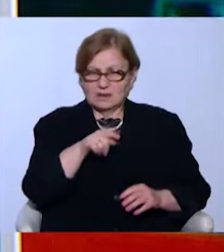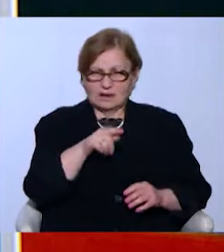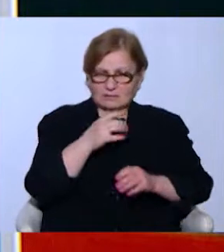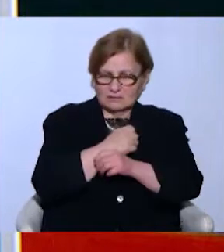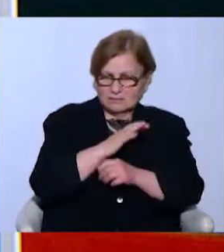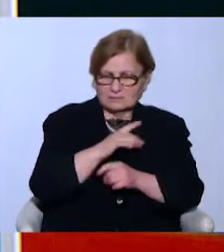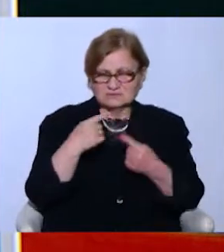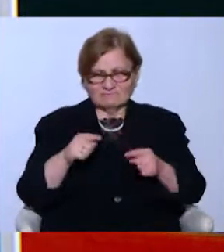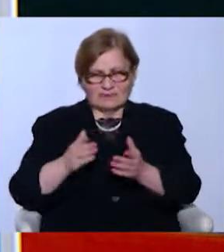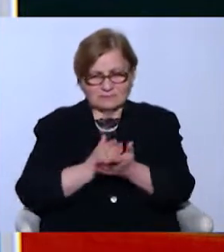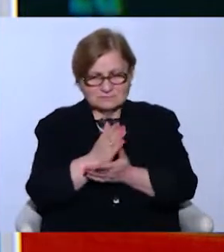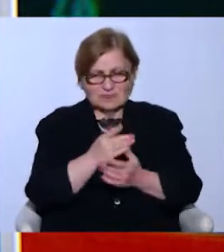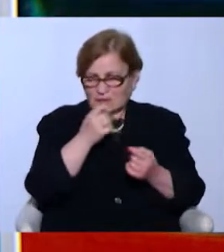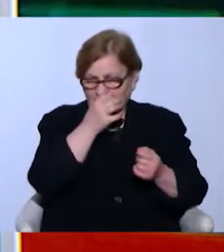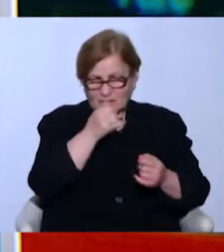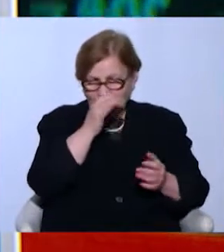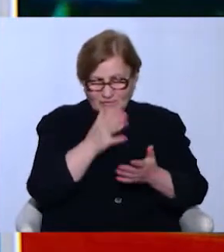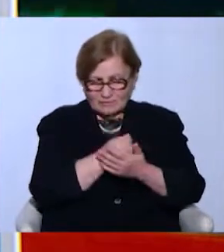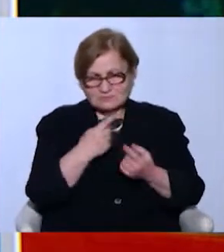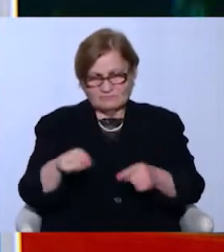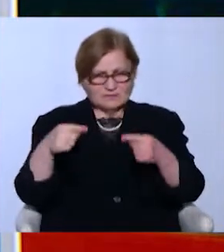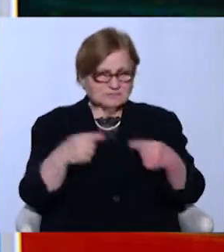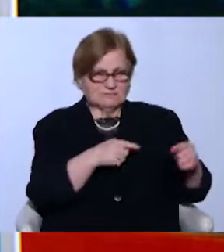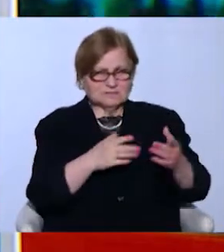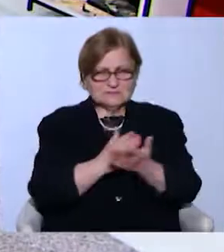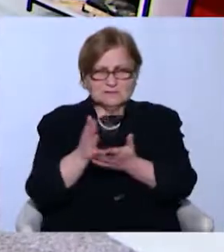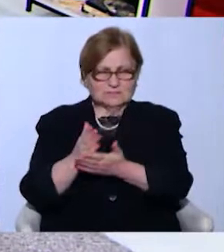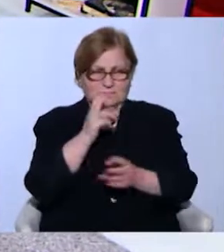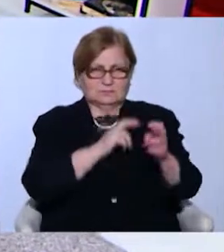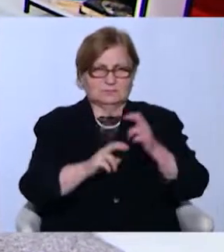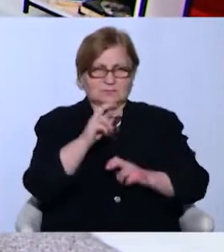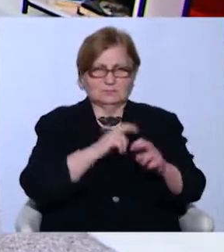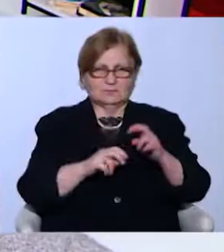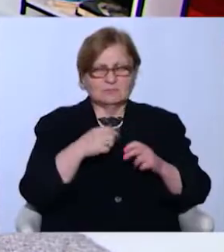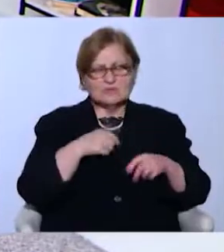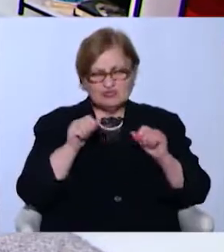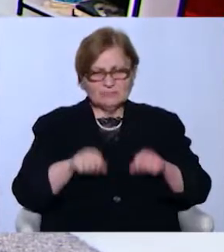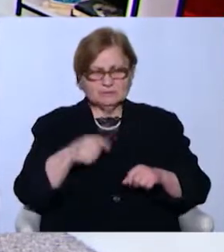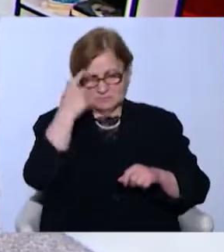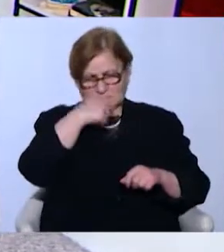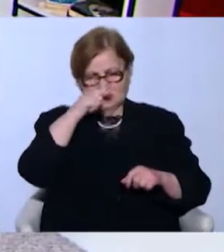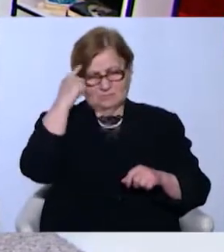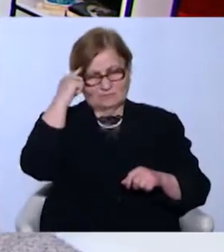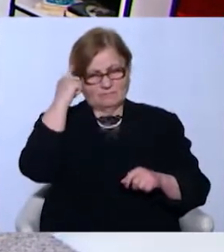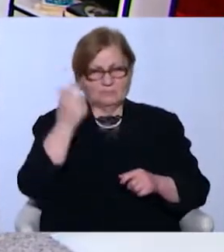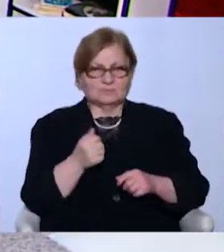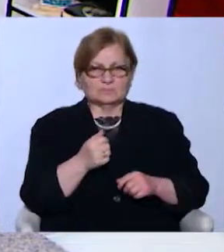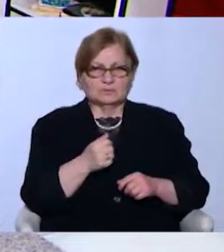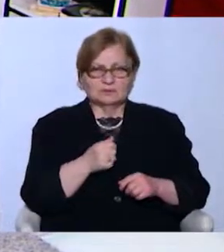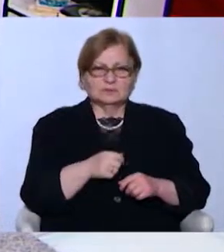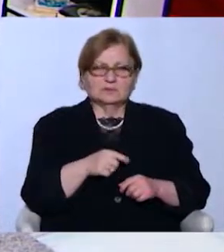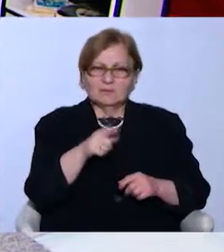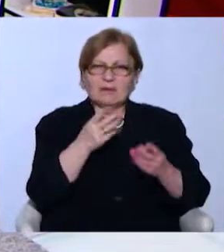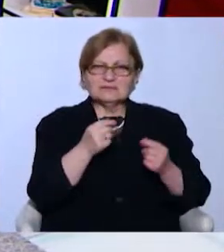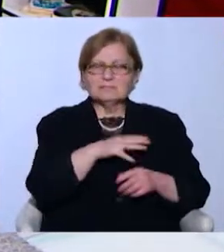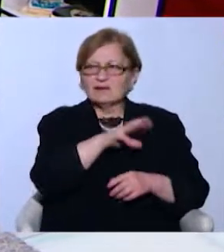ისე გავაკეთებ, ისე გავაკეთებ და წმენა იმისა რომ მე ამას აუცილებლად შევძლებ, მერწმუნეთ შეძლებთ. ეს არ არის განსაკუთრებული ხალხისთვის